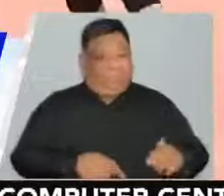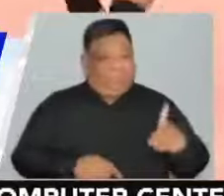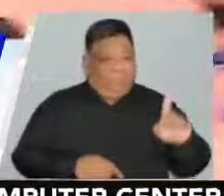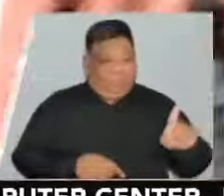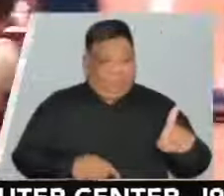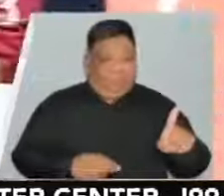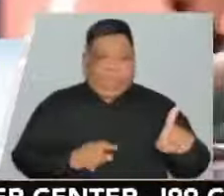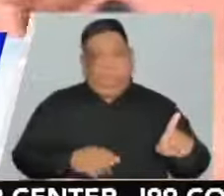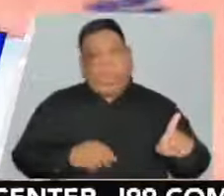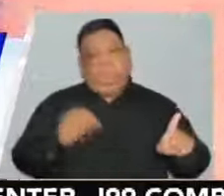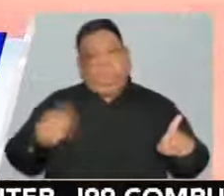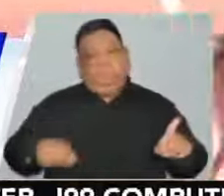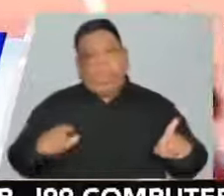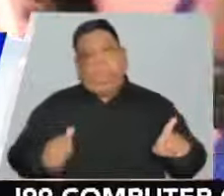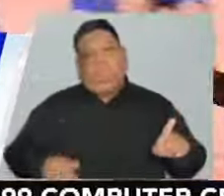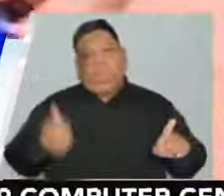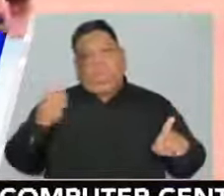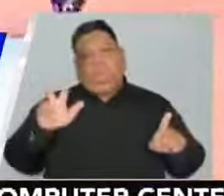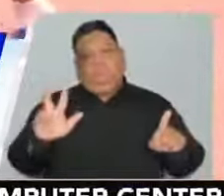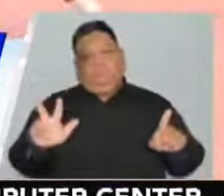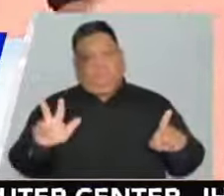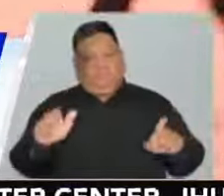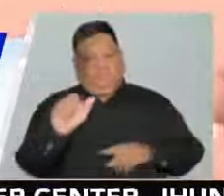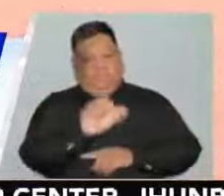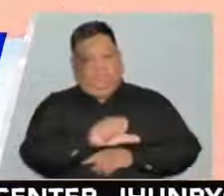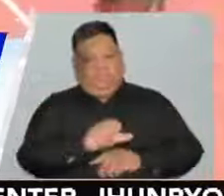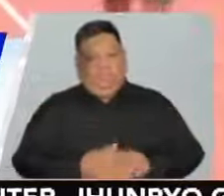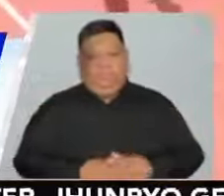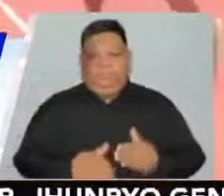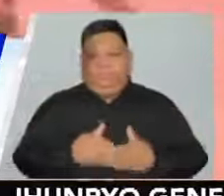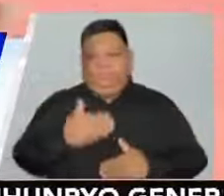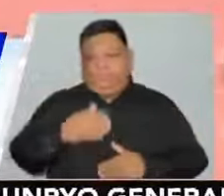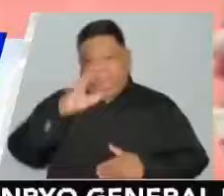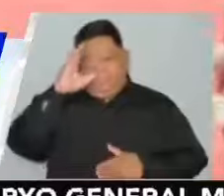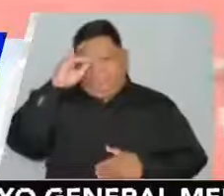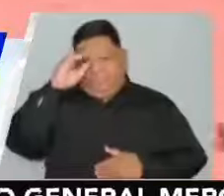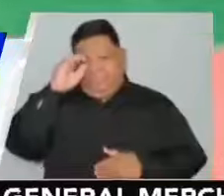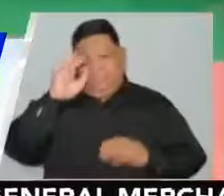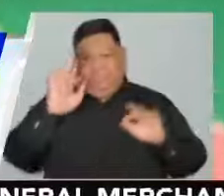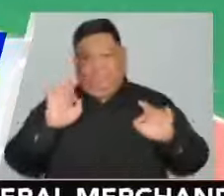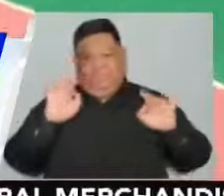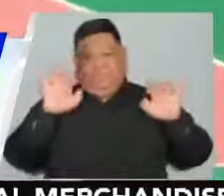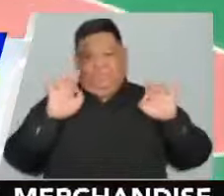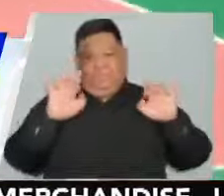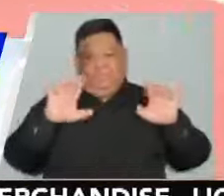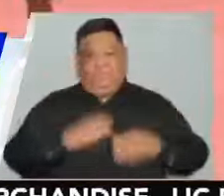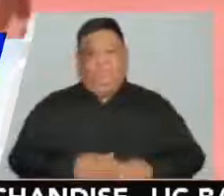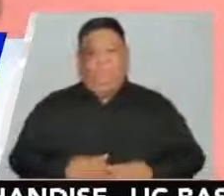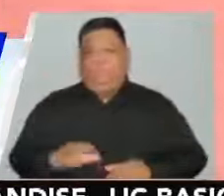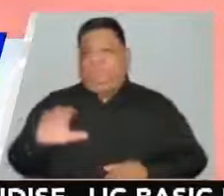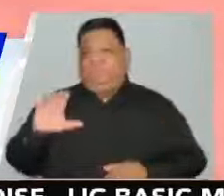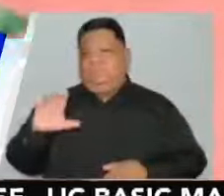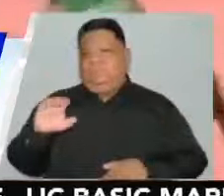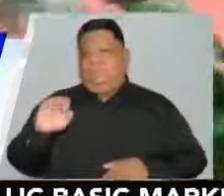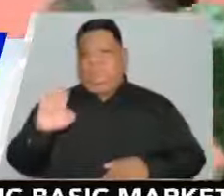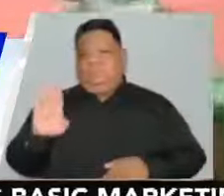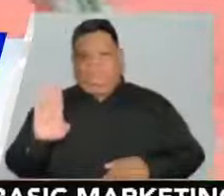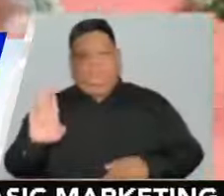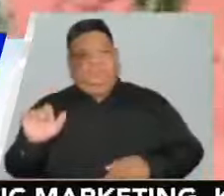Chiefs. Sa men's volleyball naman, na reverse sweep ng Binil Blazers ang Mapua Cardinals. Ang final